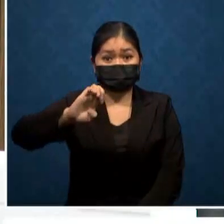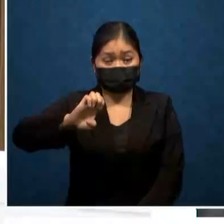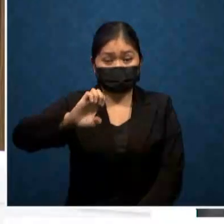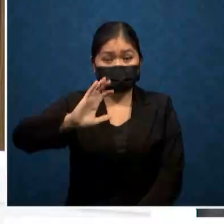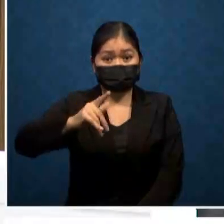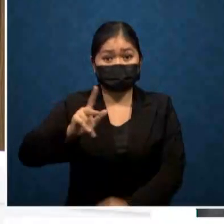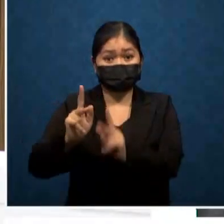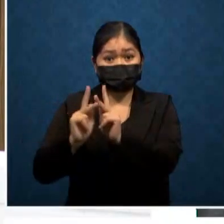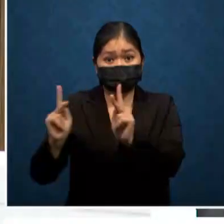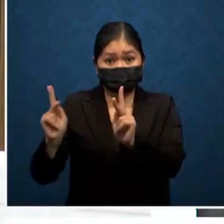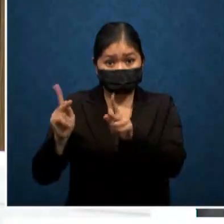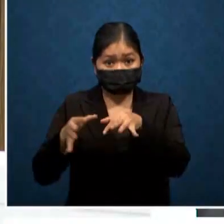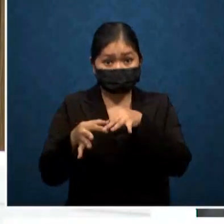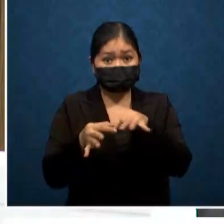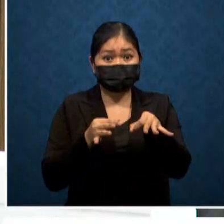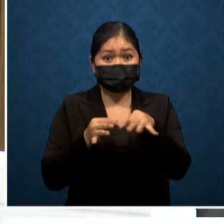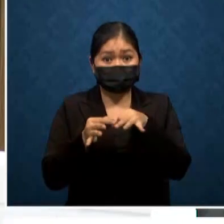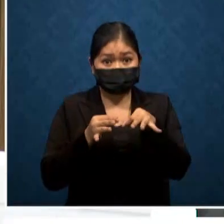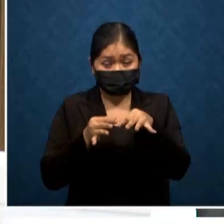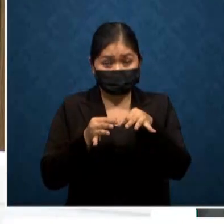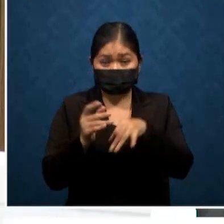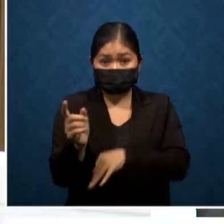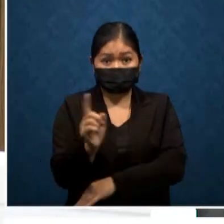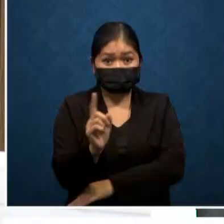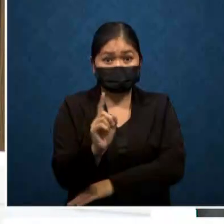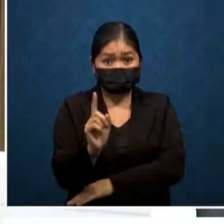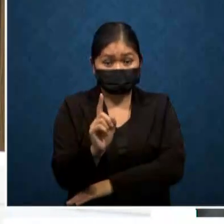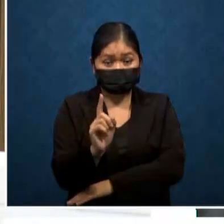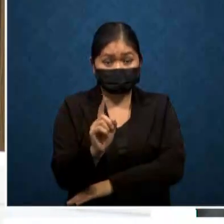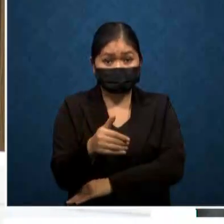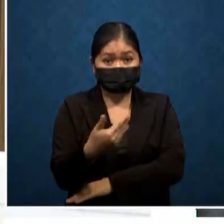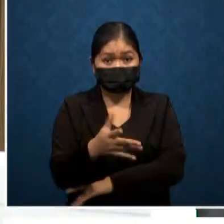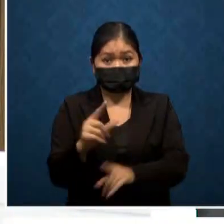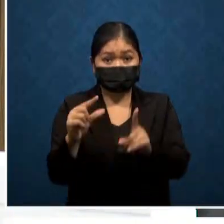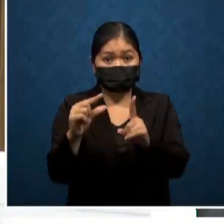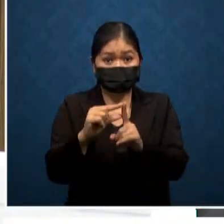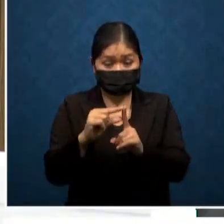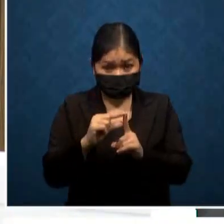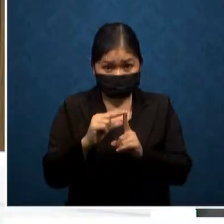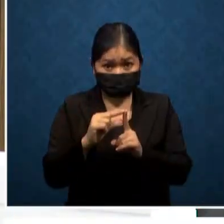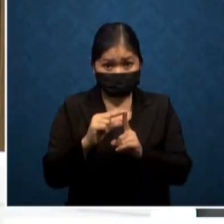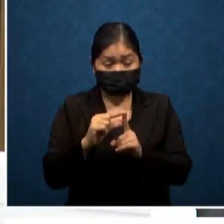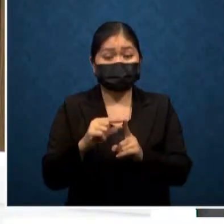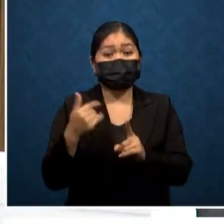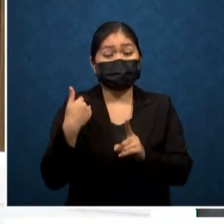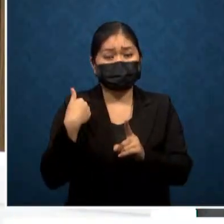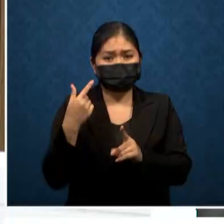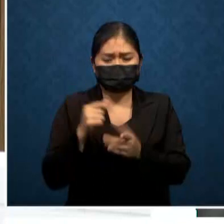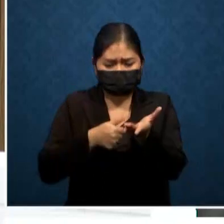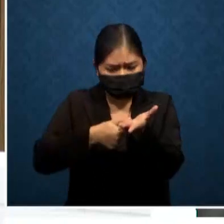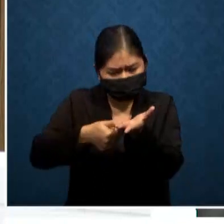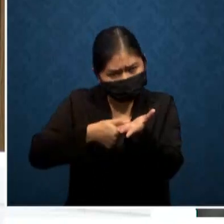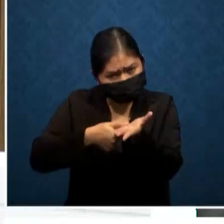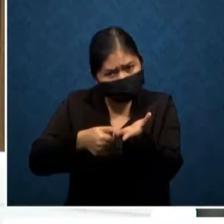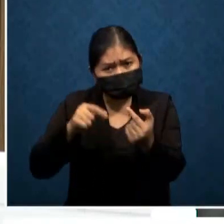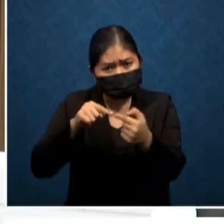กรรมาธิการขออนุญาตเรียนชี้แจงครับเรื่องถ้อยคำครับเนื่องจากเรามีการแก้ไขมาต